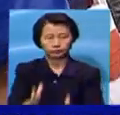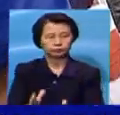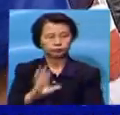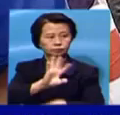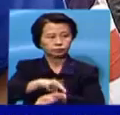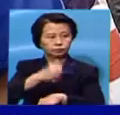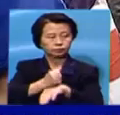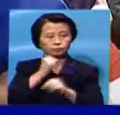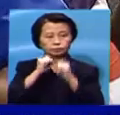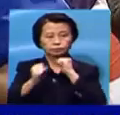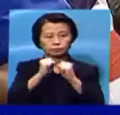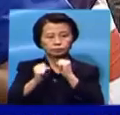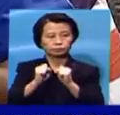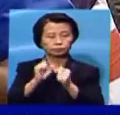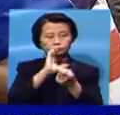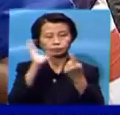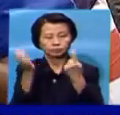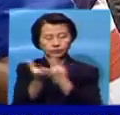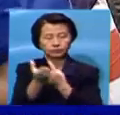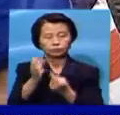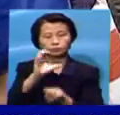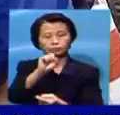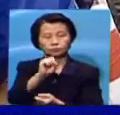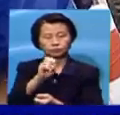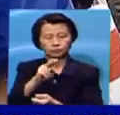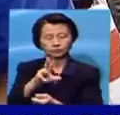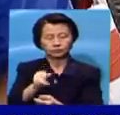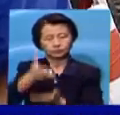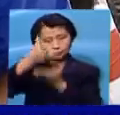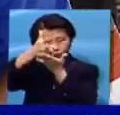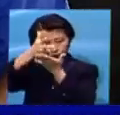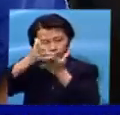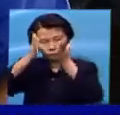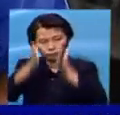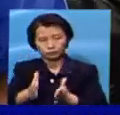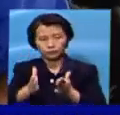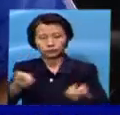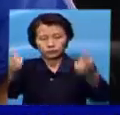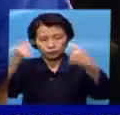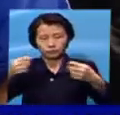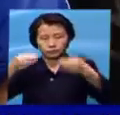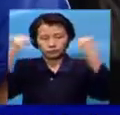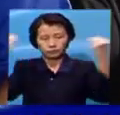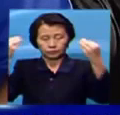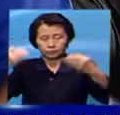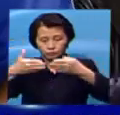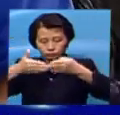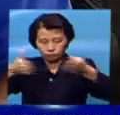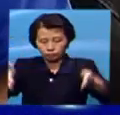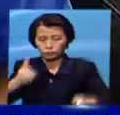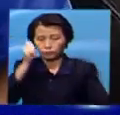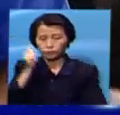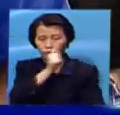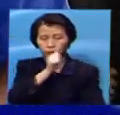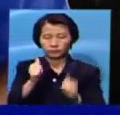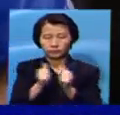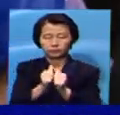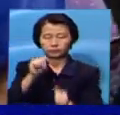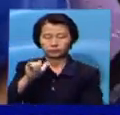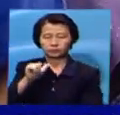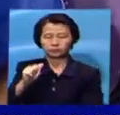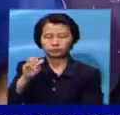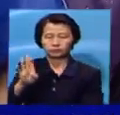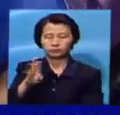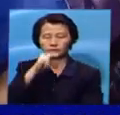sasterawan karyawan budayawan seniman dan penyiar hadir untuk Majlis berbuka puasa bersama yang amat berhormat menteri dat seri